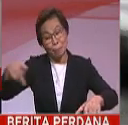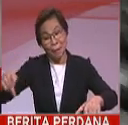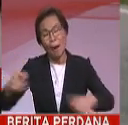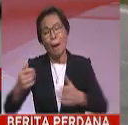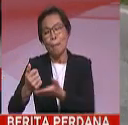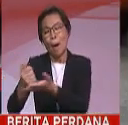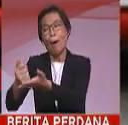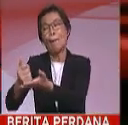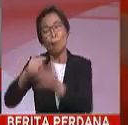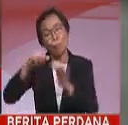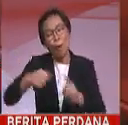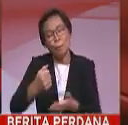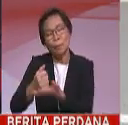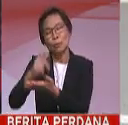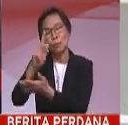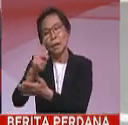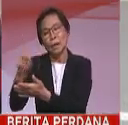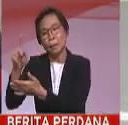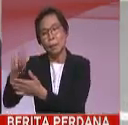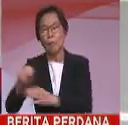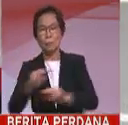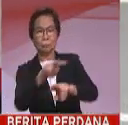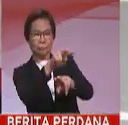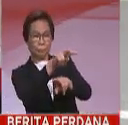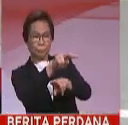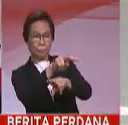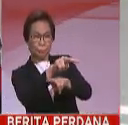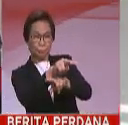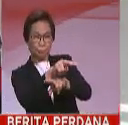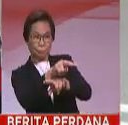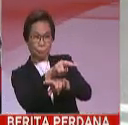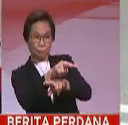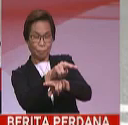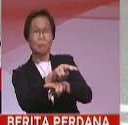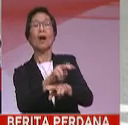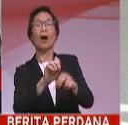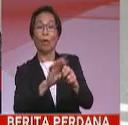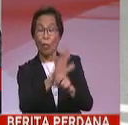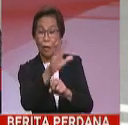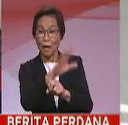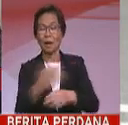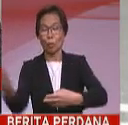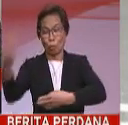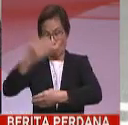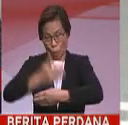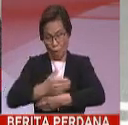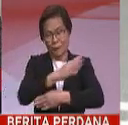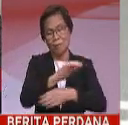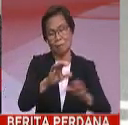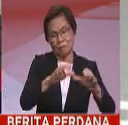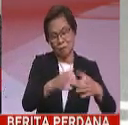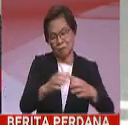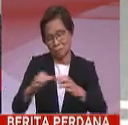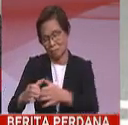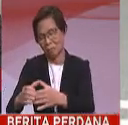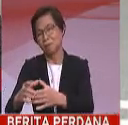Kesihatan Malaysia KKM membantau perkembangan kes COVID-19 termasuk kuarantin dan kluster di sesuatu